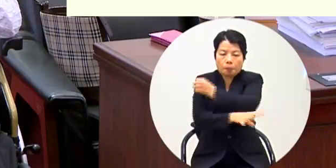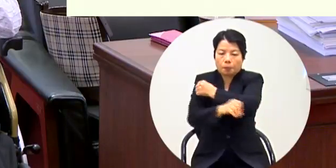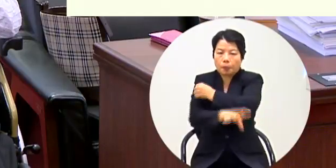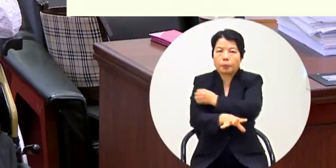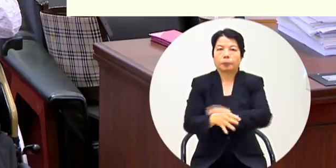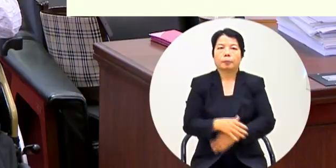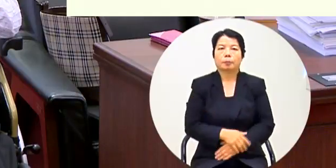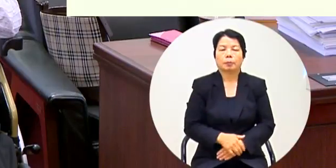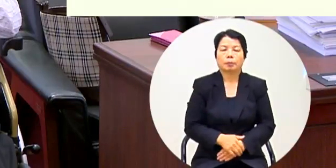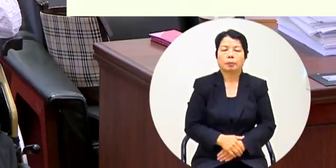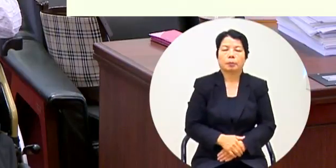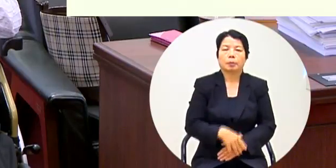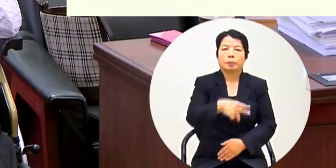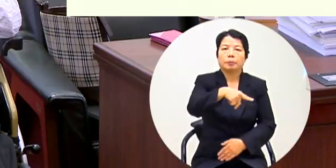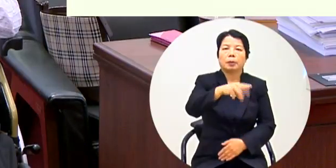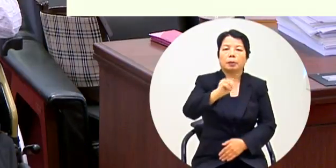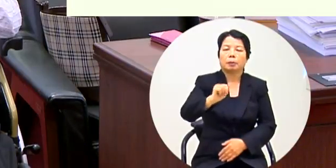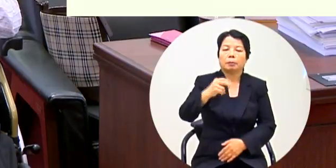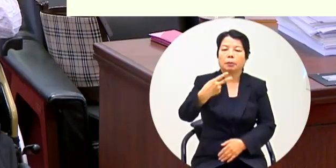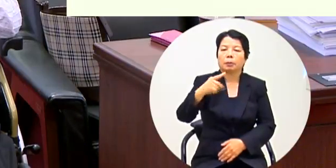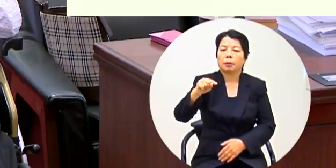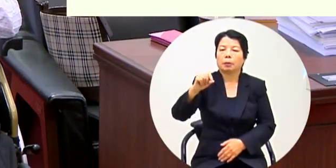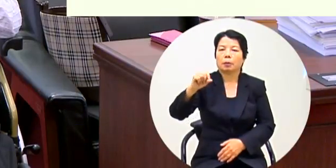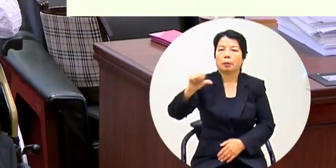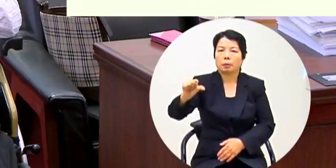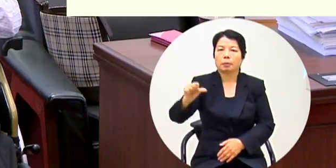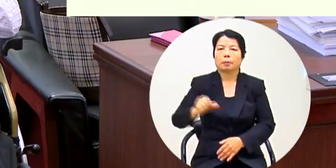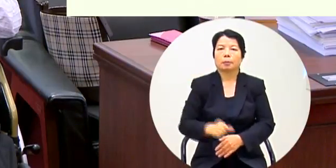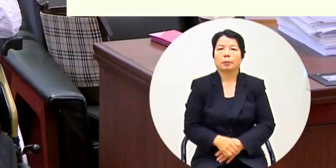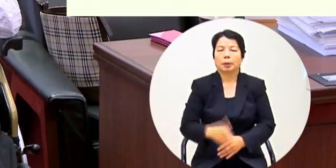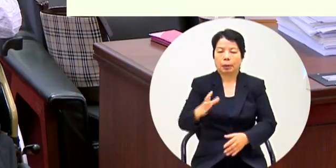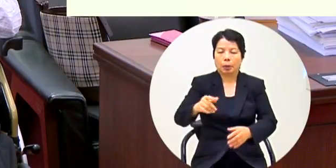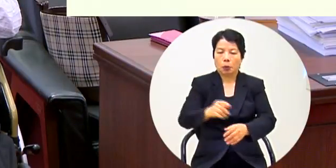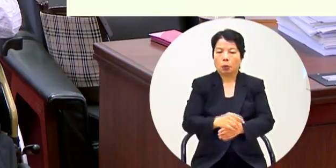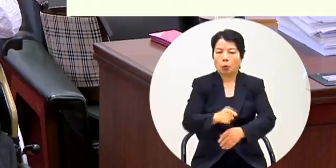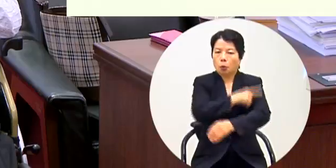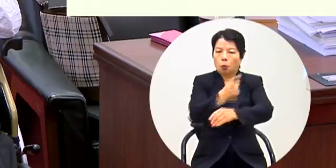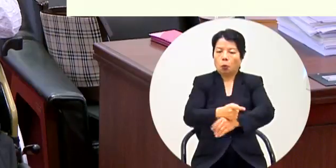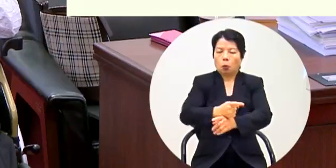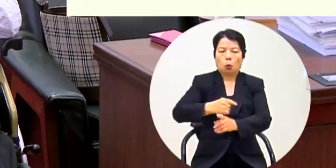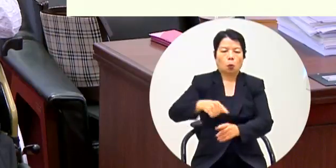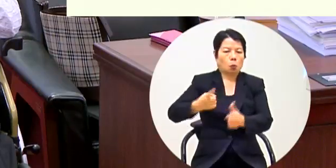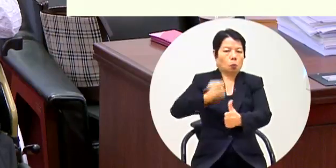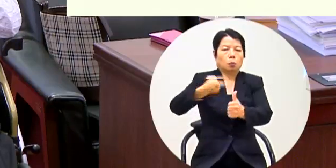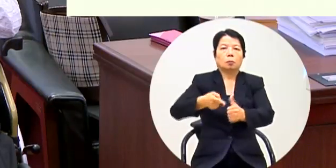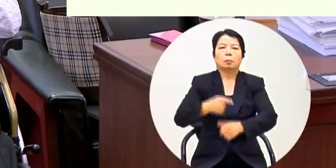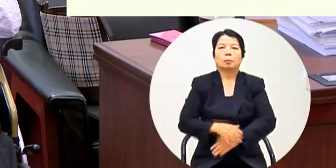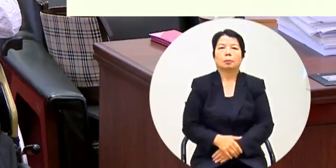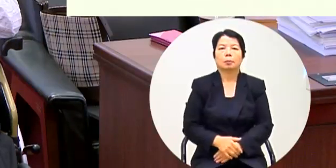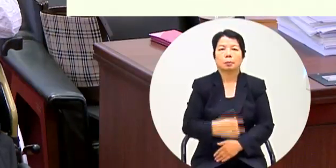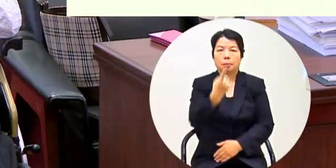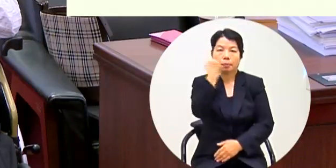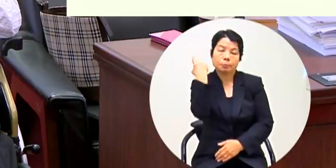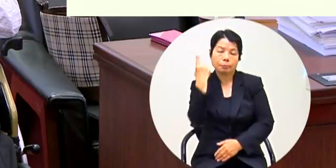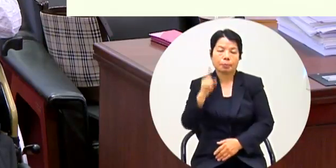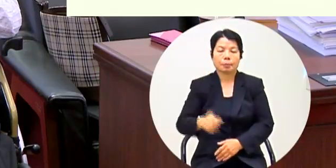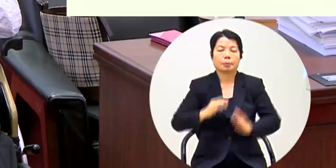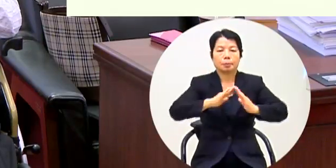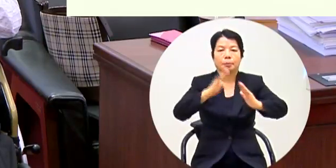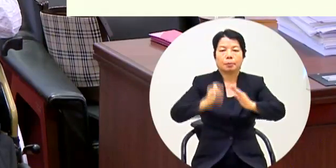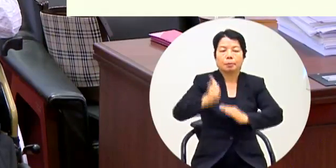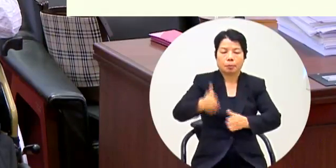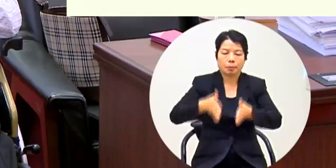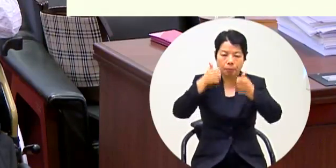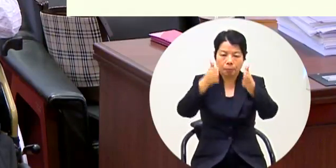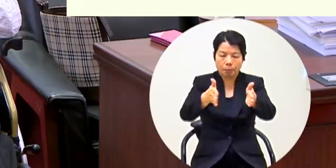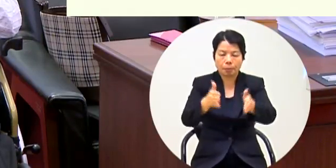PM2.5 的这个量是最高的。那因为昨天市长也特别针对新达发电厂